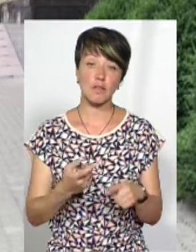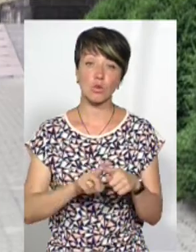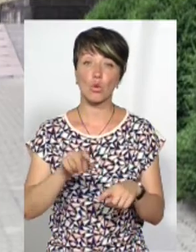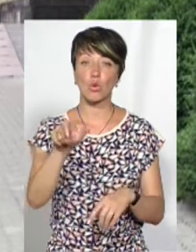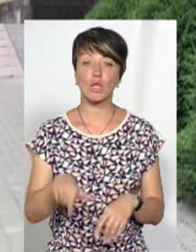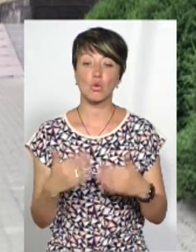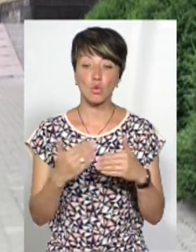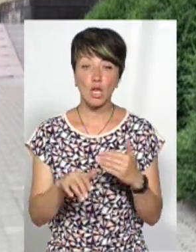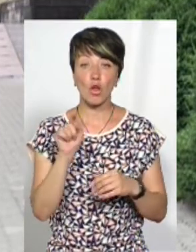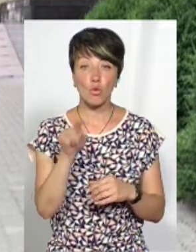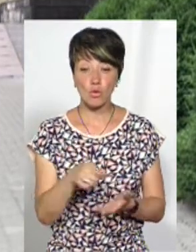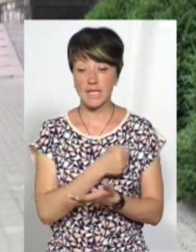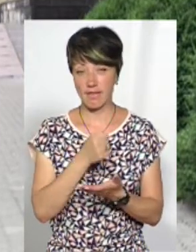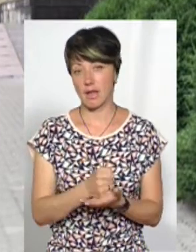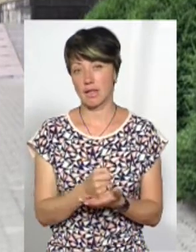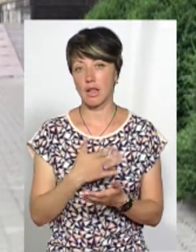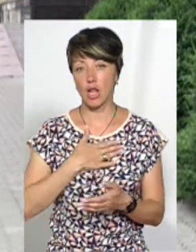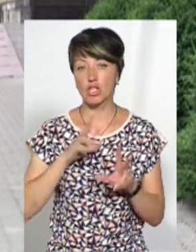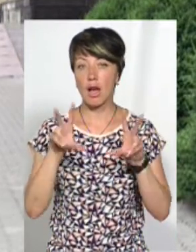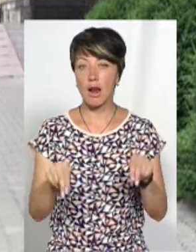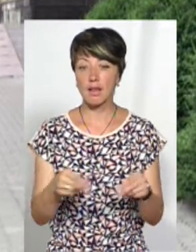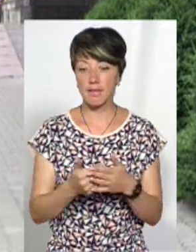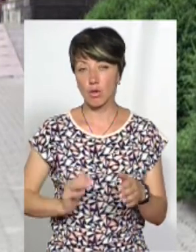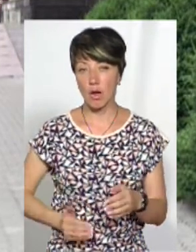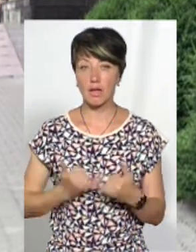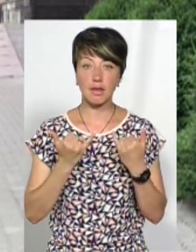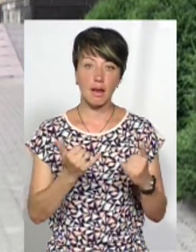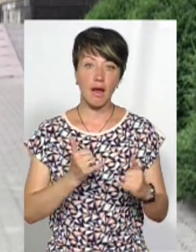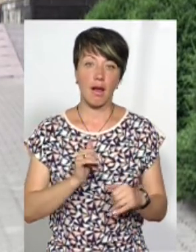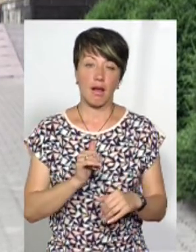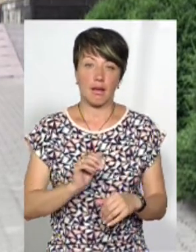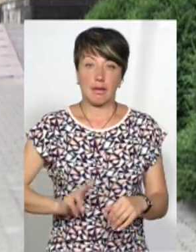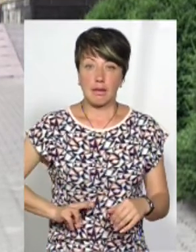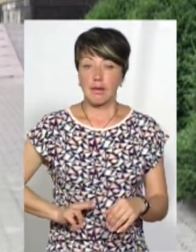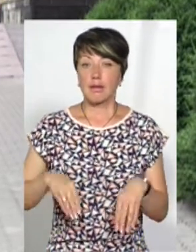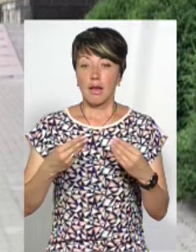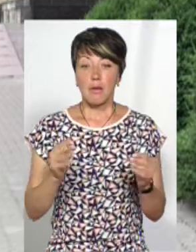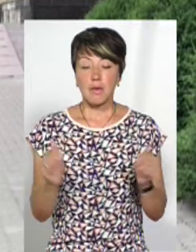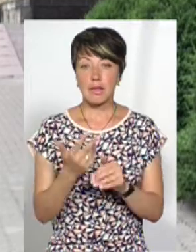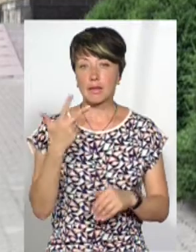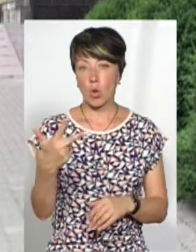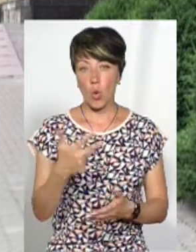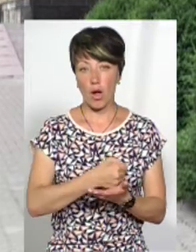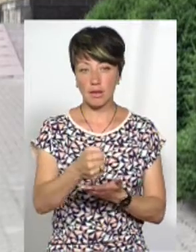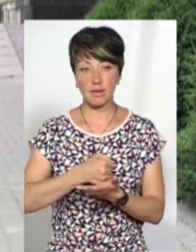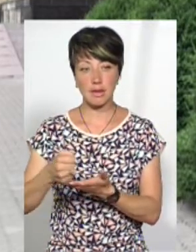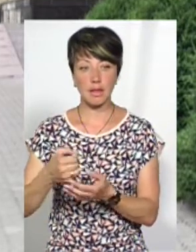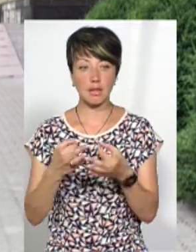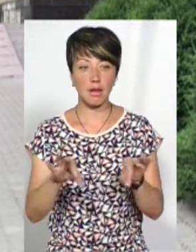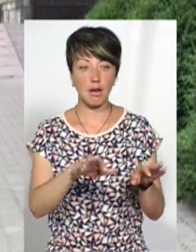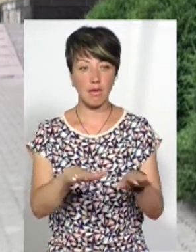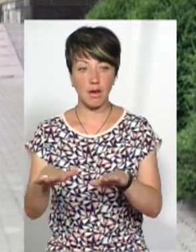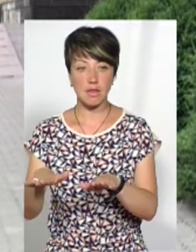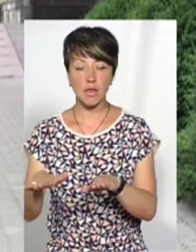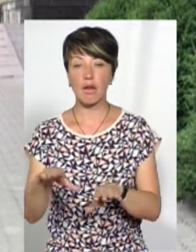цю людину вже йому затвердити. Тобто наша гарантія від компанії для роботодавця, ми надаємо мінімум 3 кандидатів на кожну вакансію,